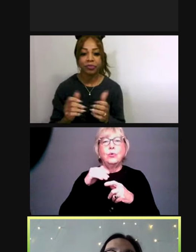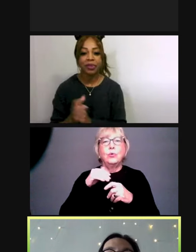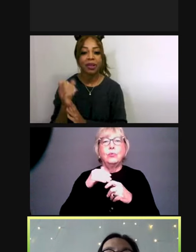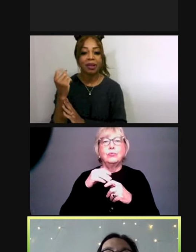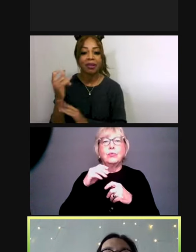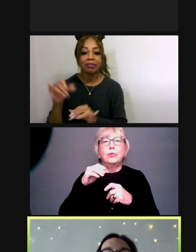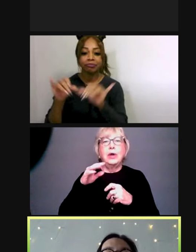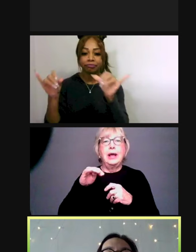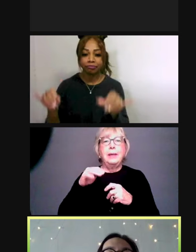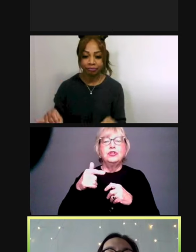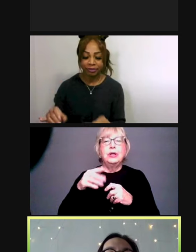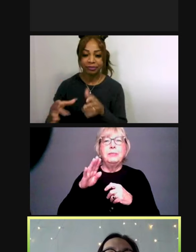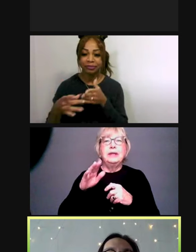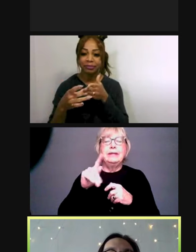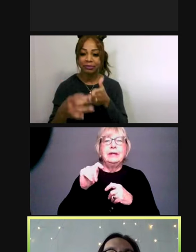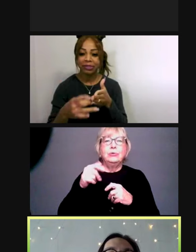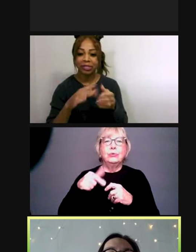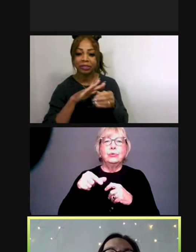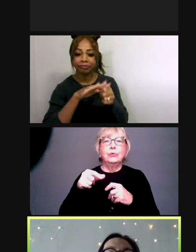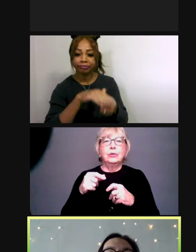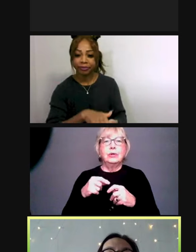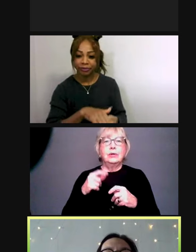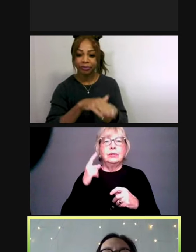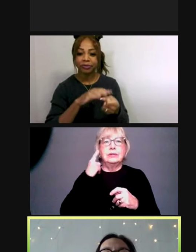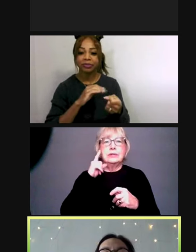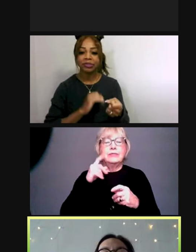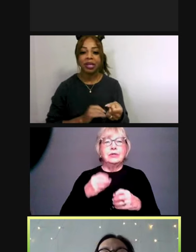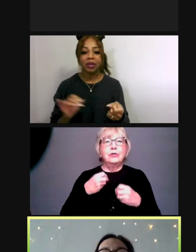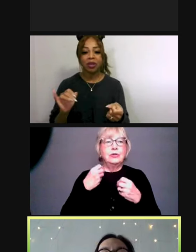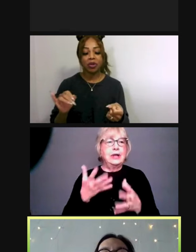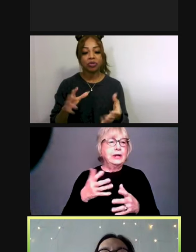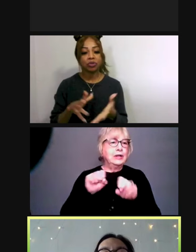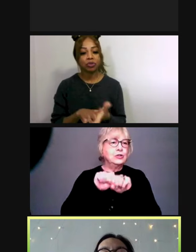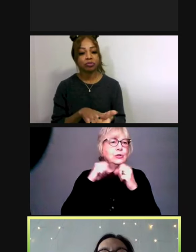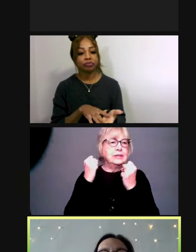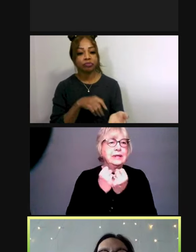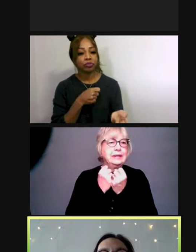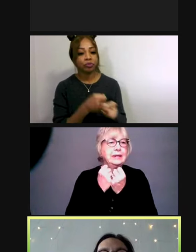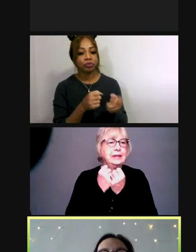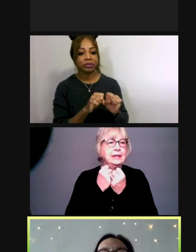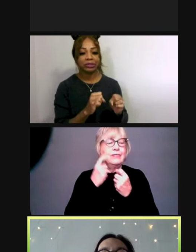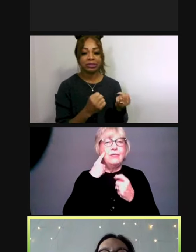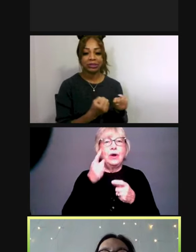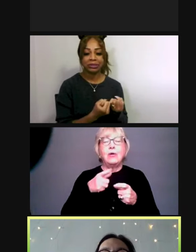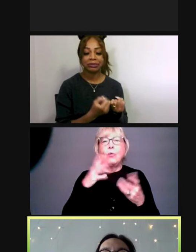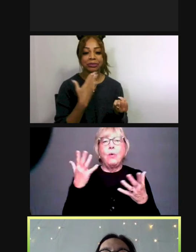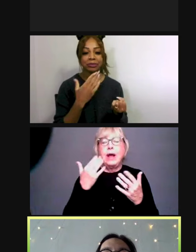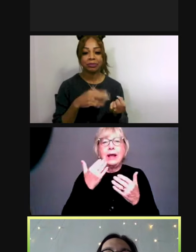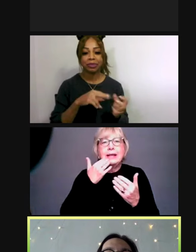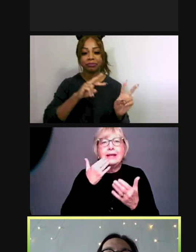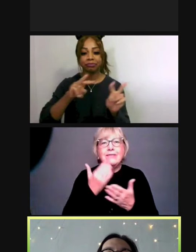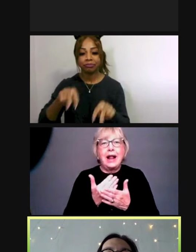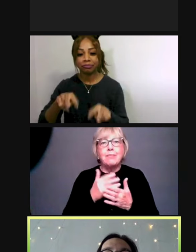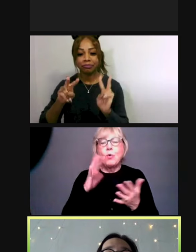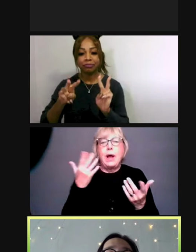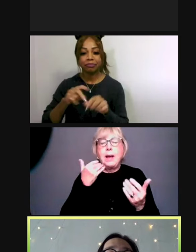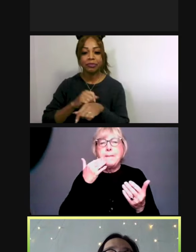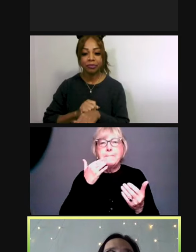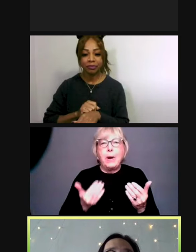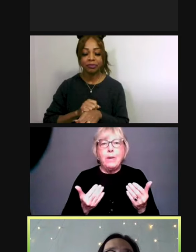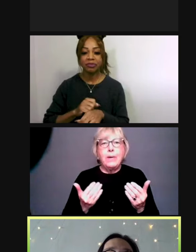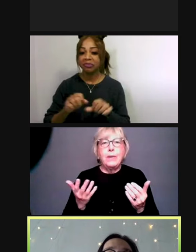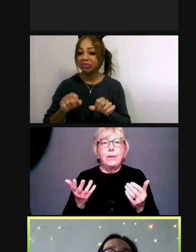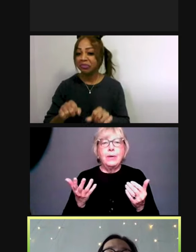Et cette forme d'oppression systémique conduit les gens et la société à déterminer ce qui est valable et ce qui est digne en